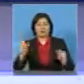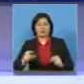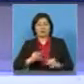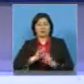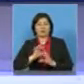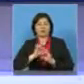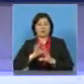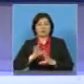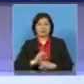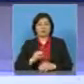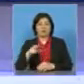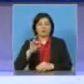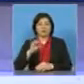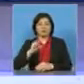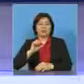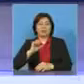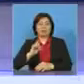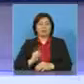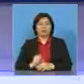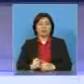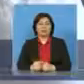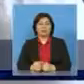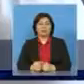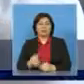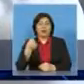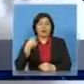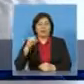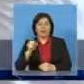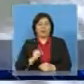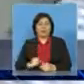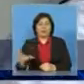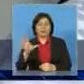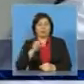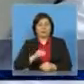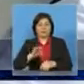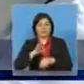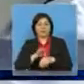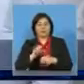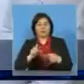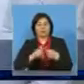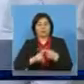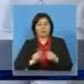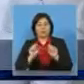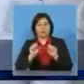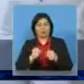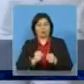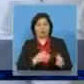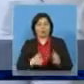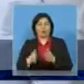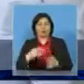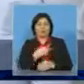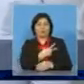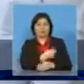расскажет наша коллега Динара Абдуалиева. Победить так надоевшую всем болезнь коронавирус можно только путем